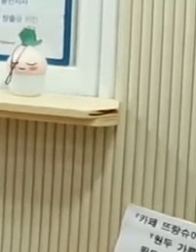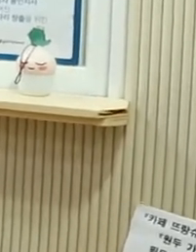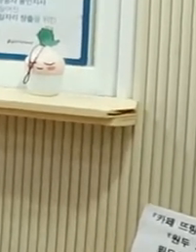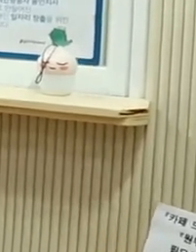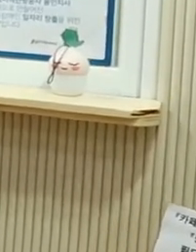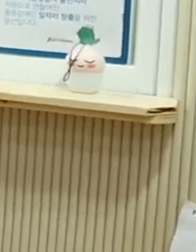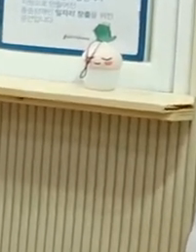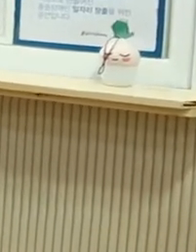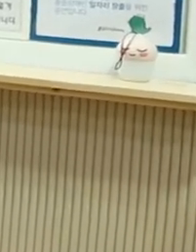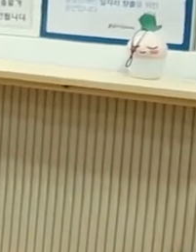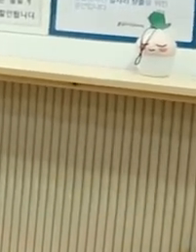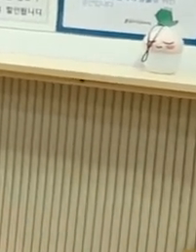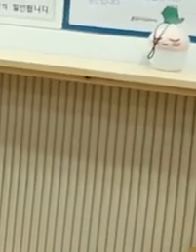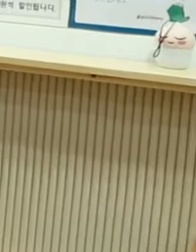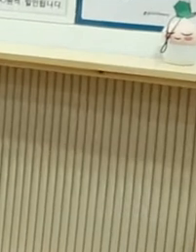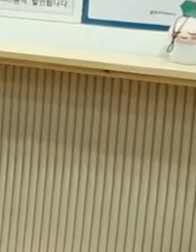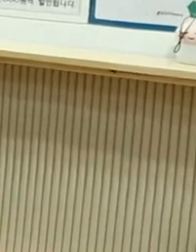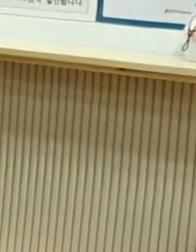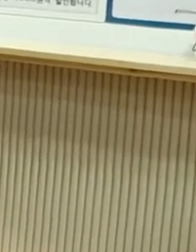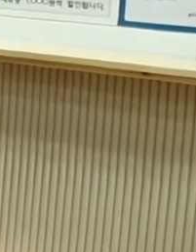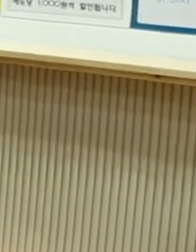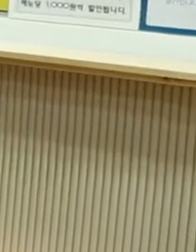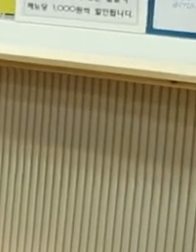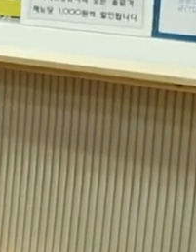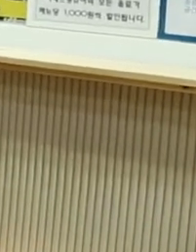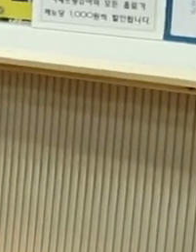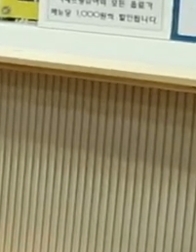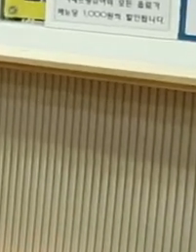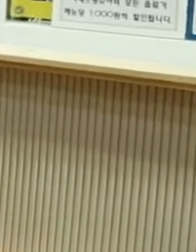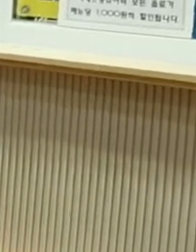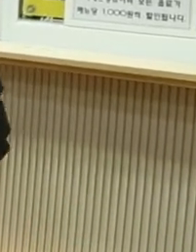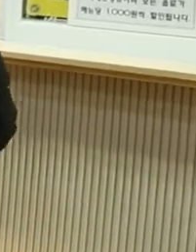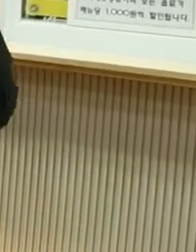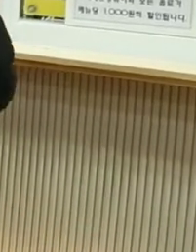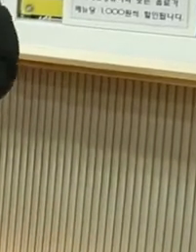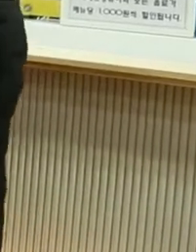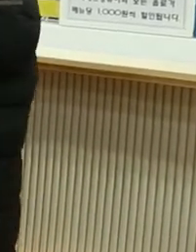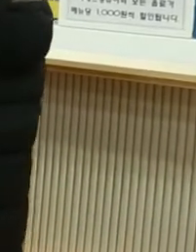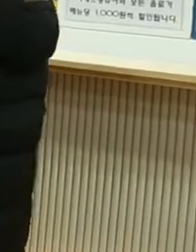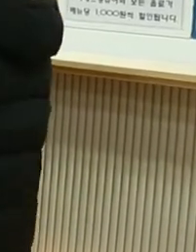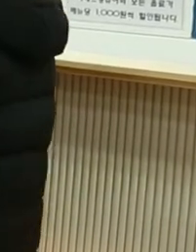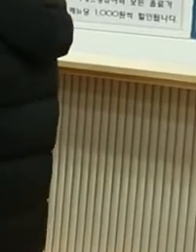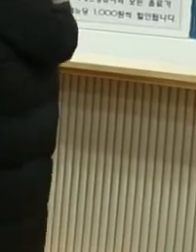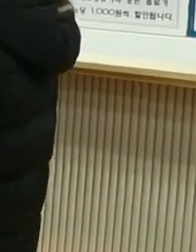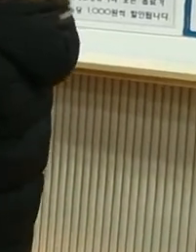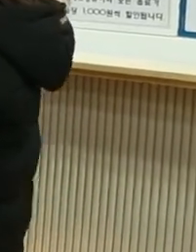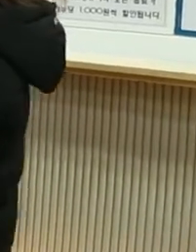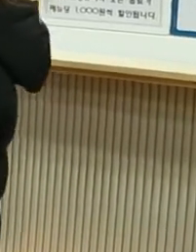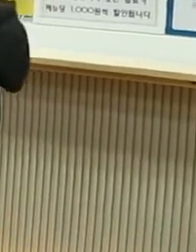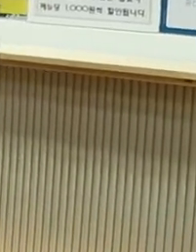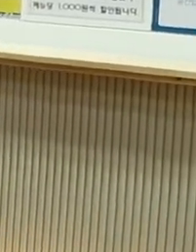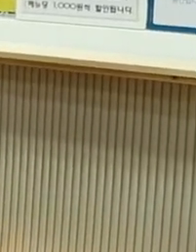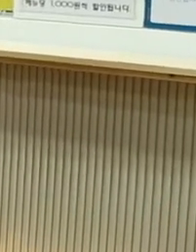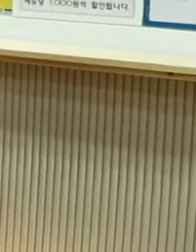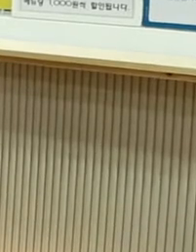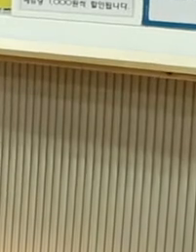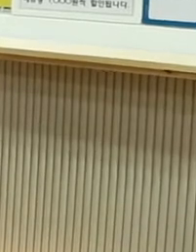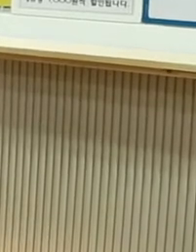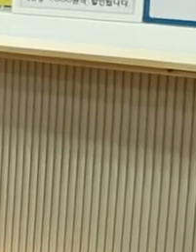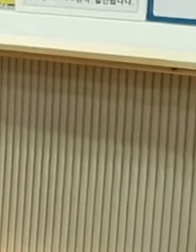레모네이드는 잘 섞어주시고요. 레모네이드! 카페 라떼도 화이팅! 잘 섞어주시고. 아이스티! 아이스티